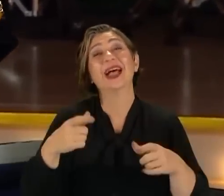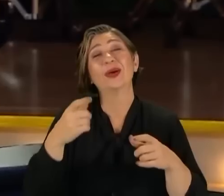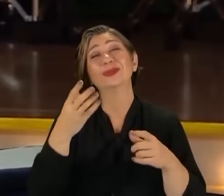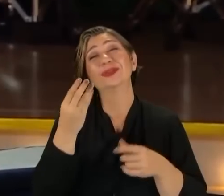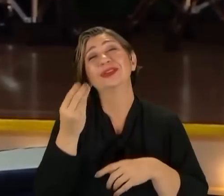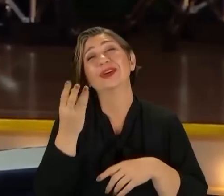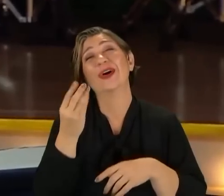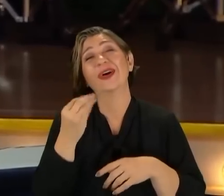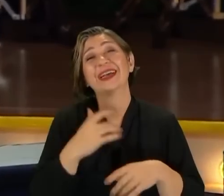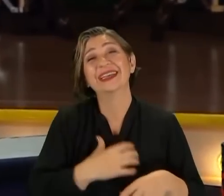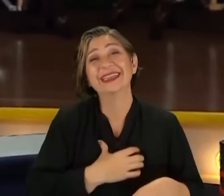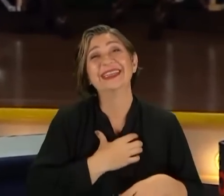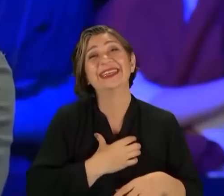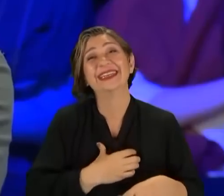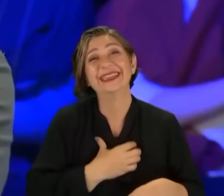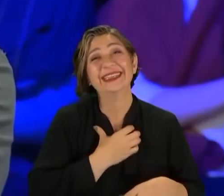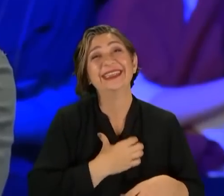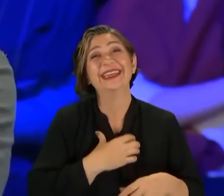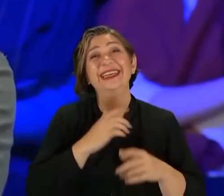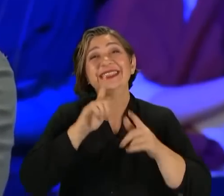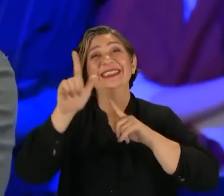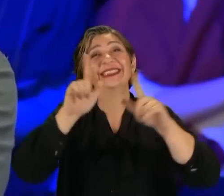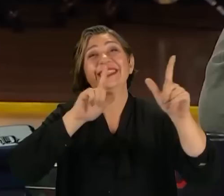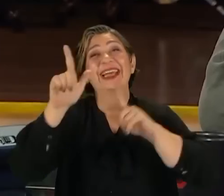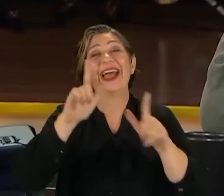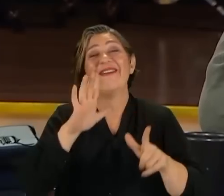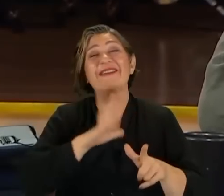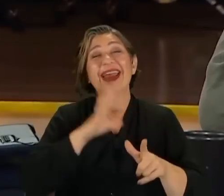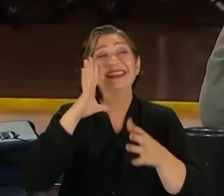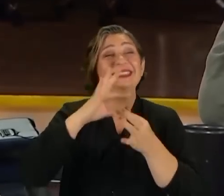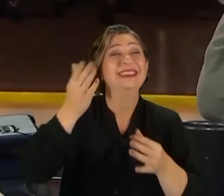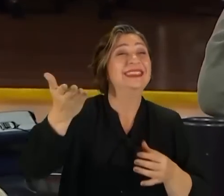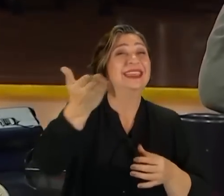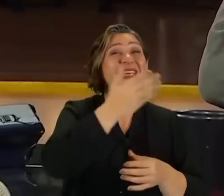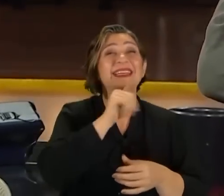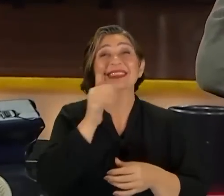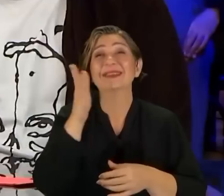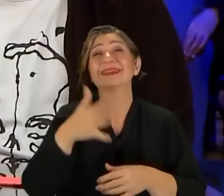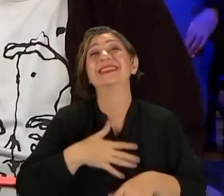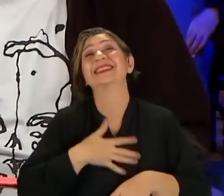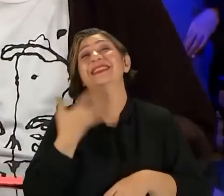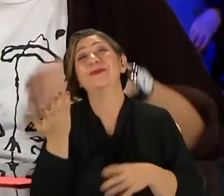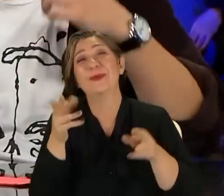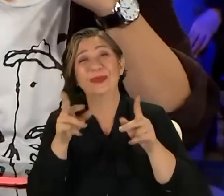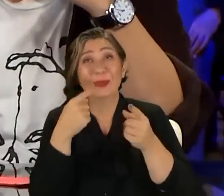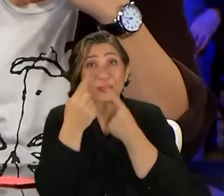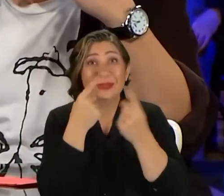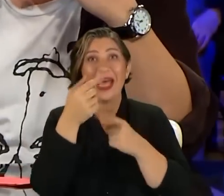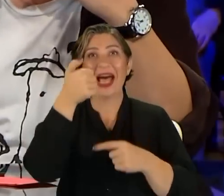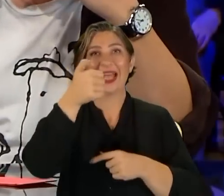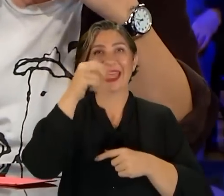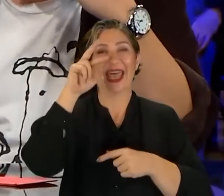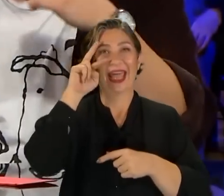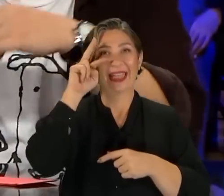çok tedirgin edici. Çığlık çığlığa bağıran insanlar var. Hiç gitmek istemiyorum. 6 Aralık